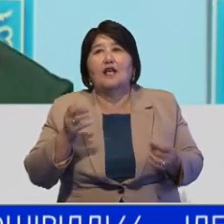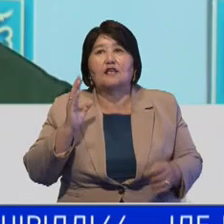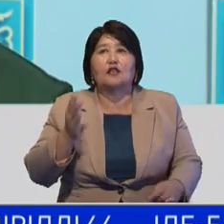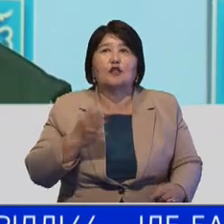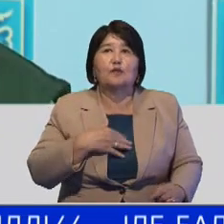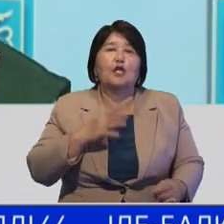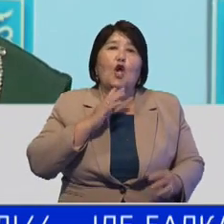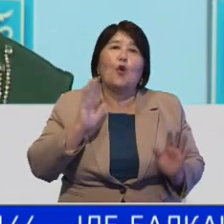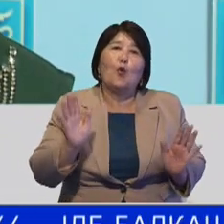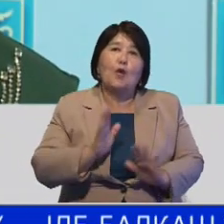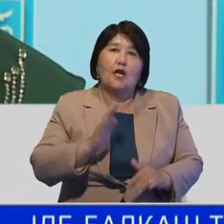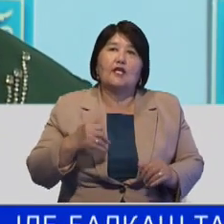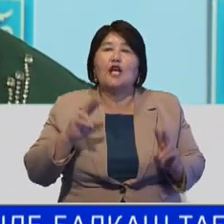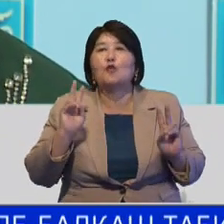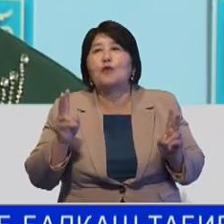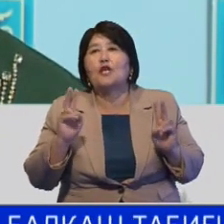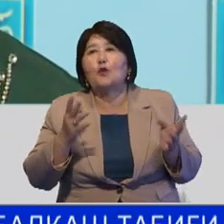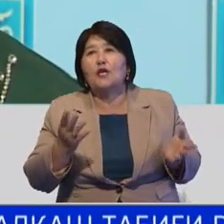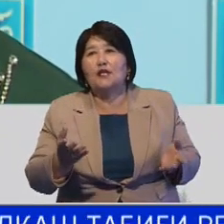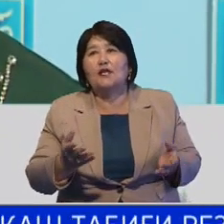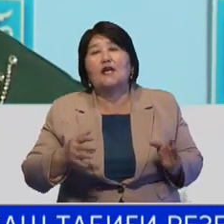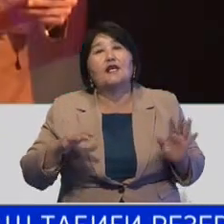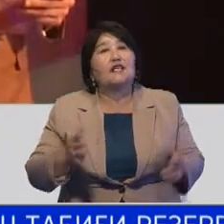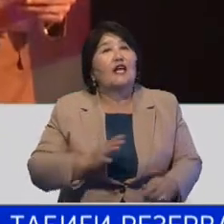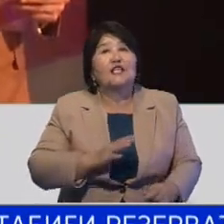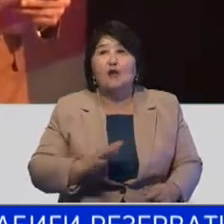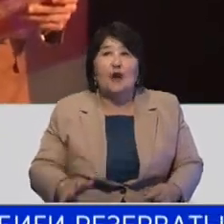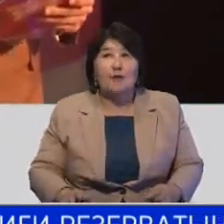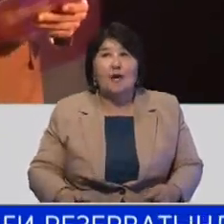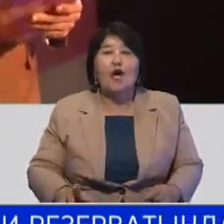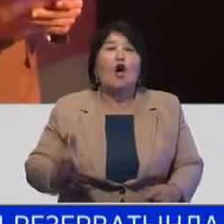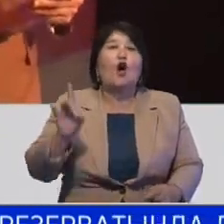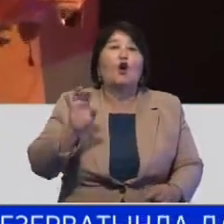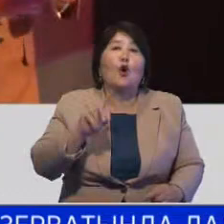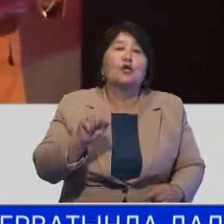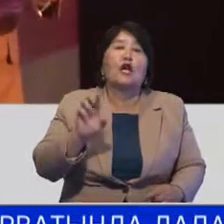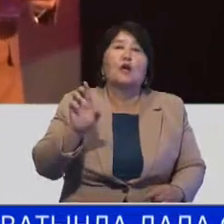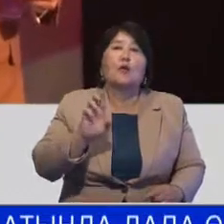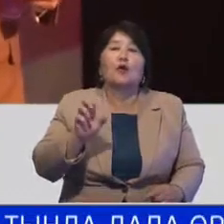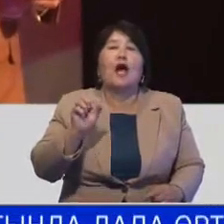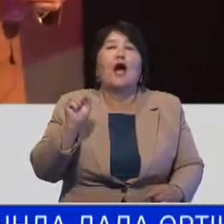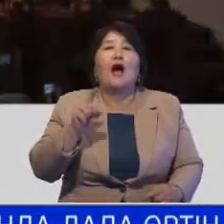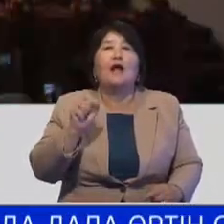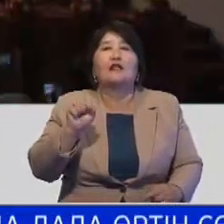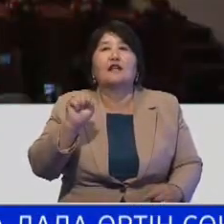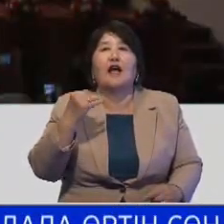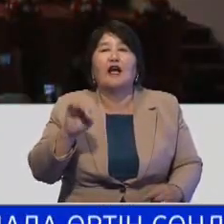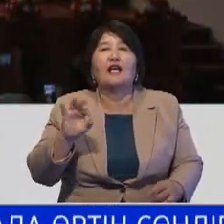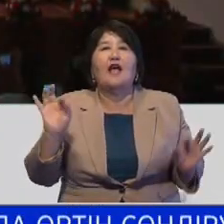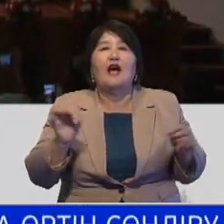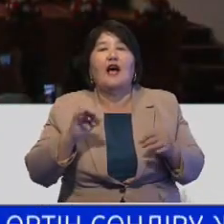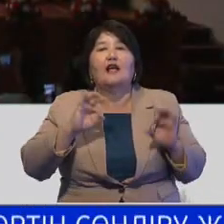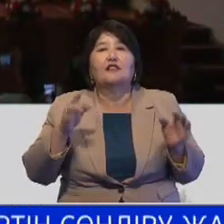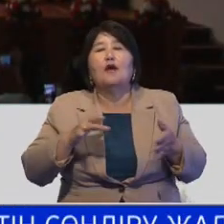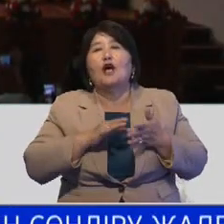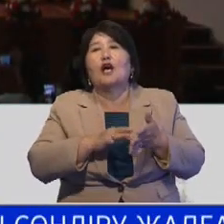болса мен өлең айтудан да, билеуден де шаршамаймын. Роза Боранбаева Алтын Арай ән би ансамблімен түрлі